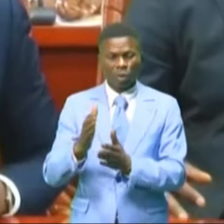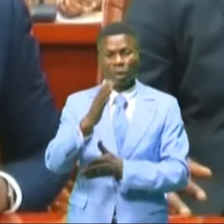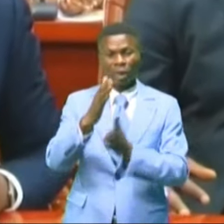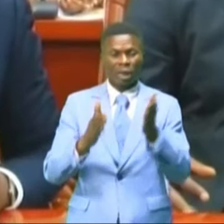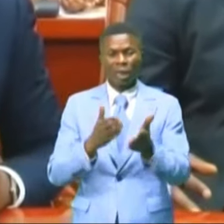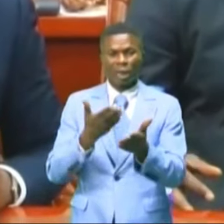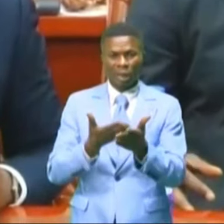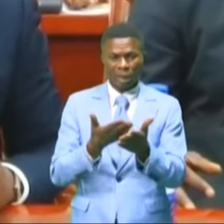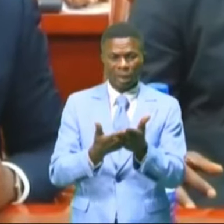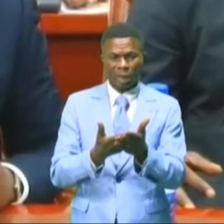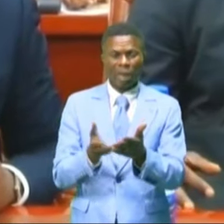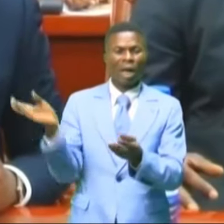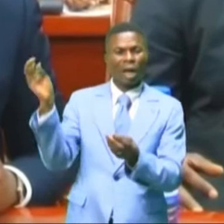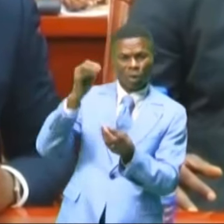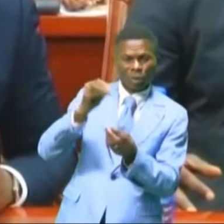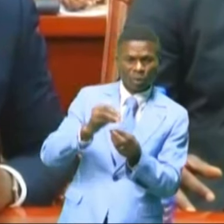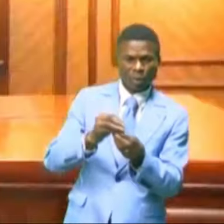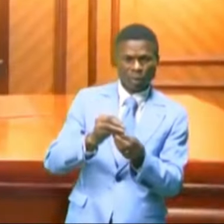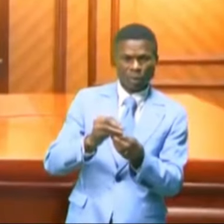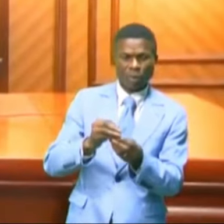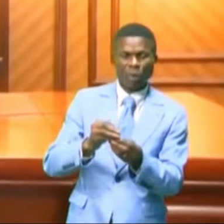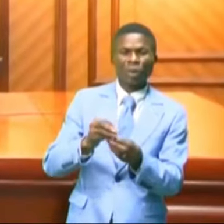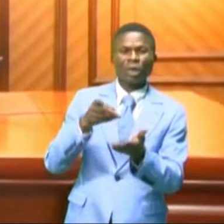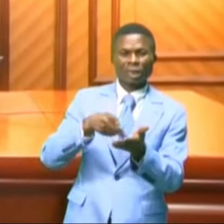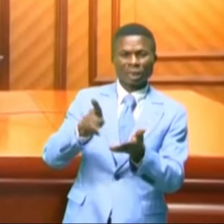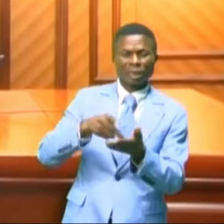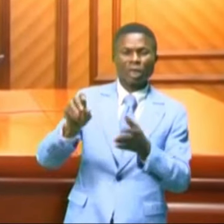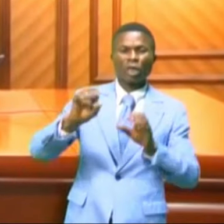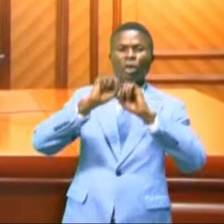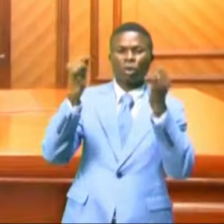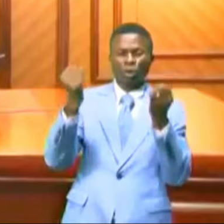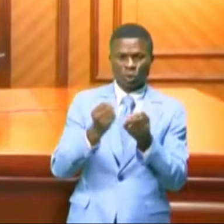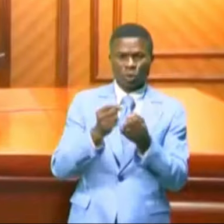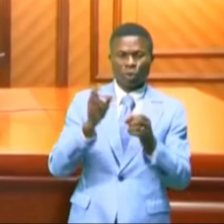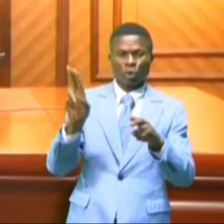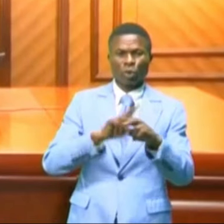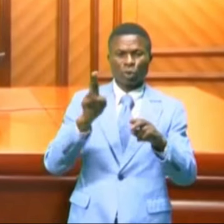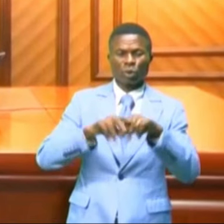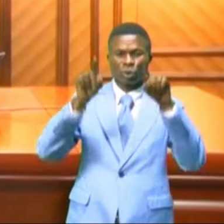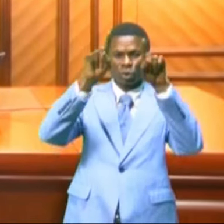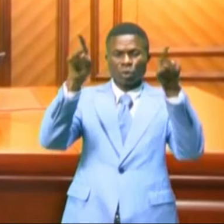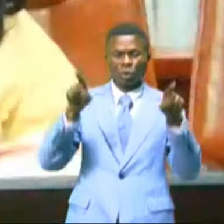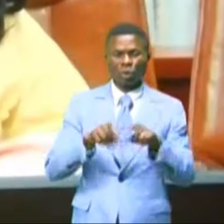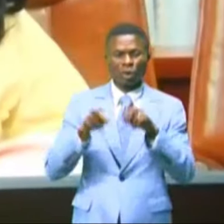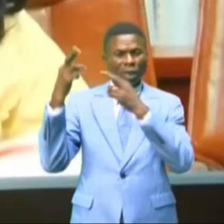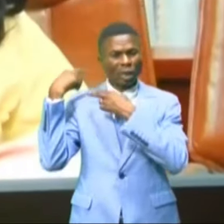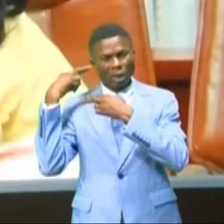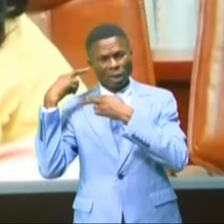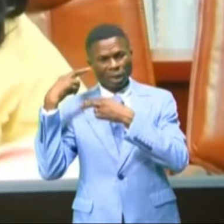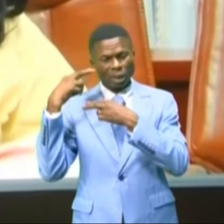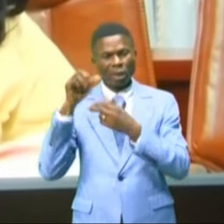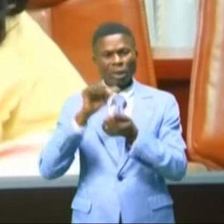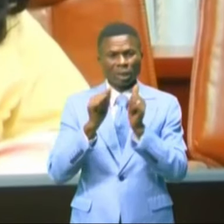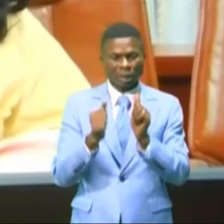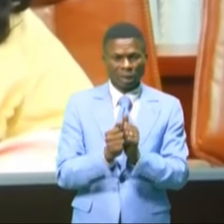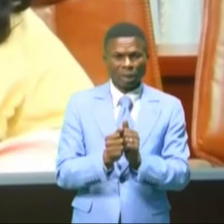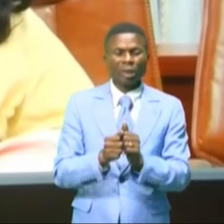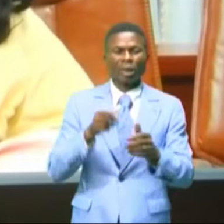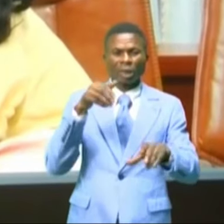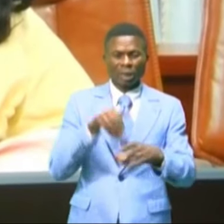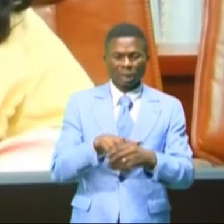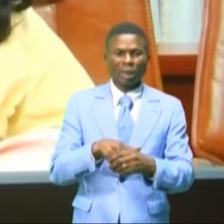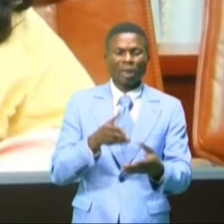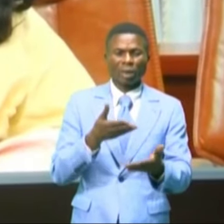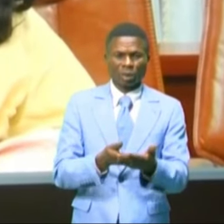soit incorporée dans la structure tarifaire des sociétés des télédistributions à raison d'un taux applicable de 10% sur les coûts des